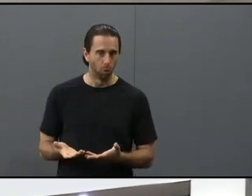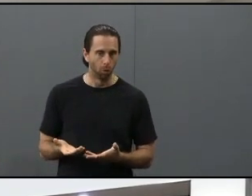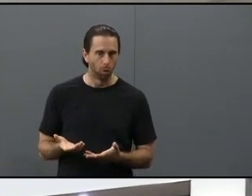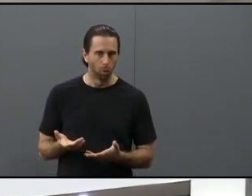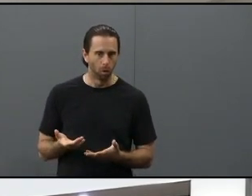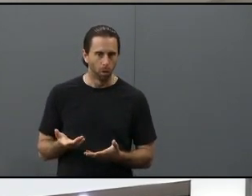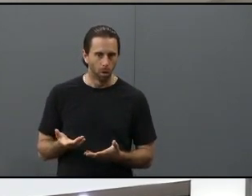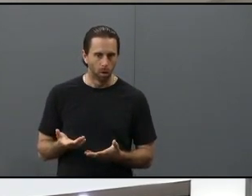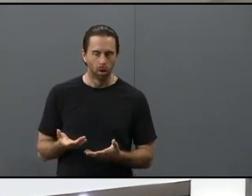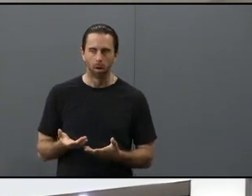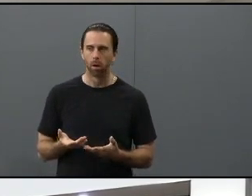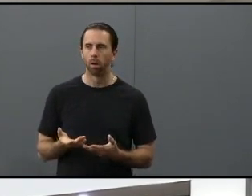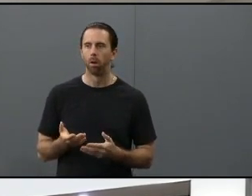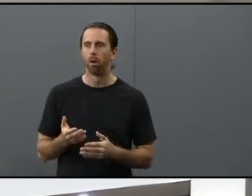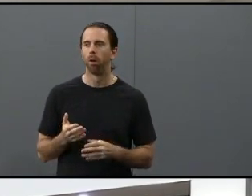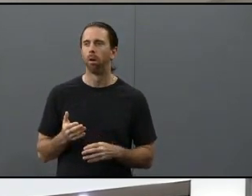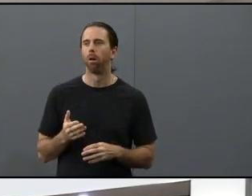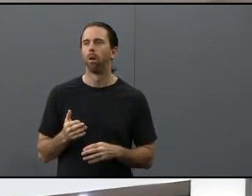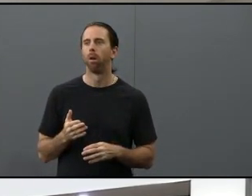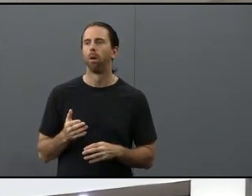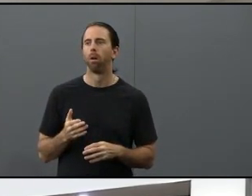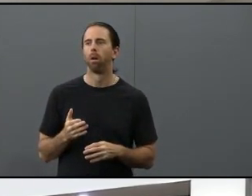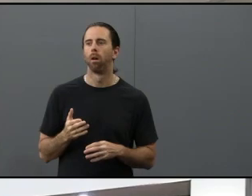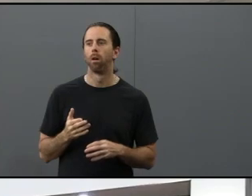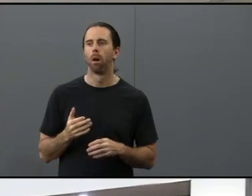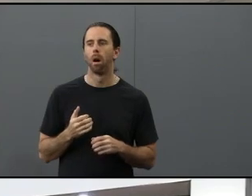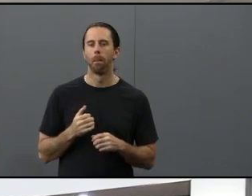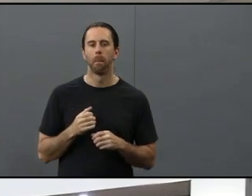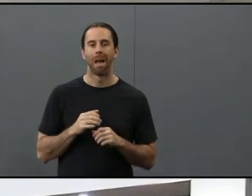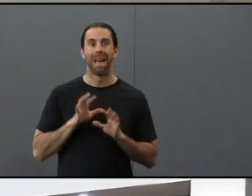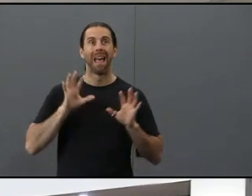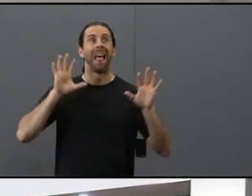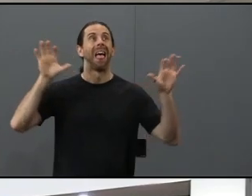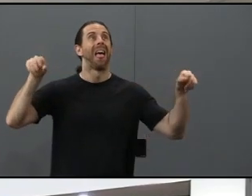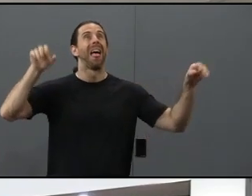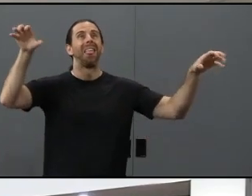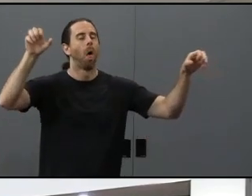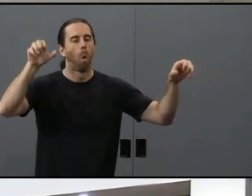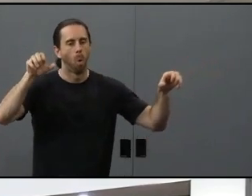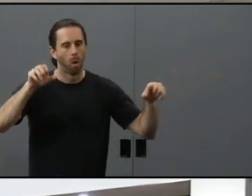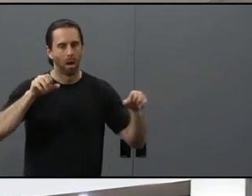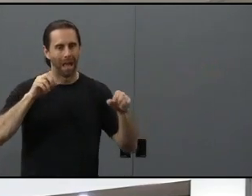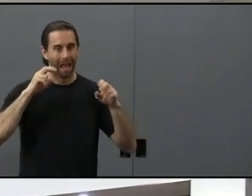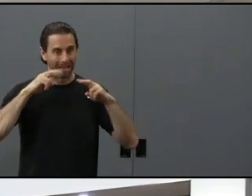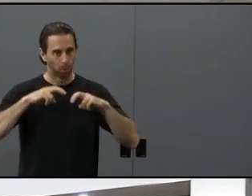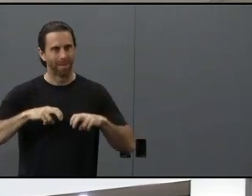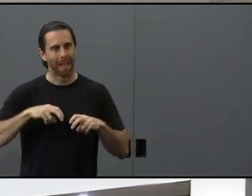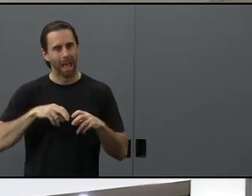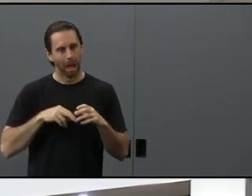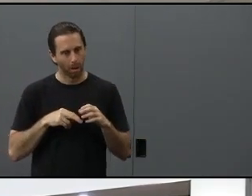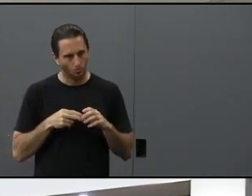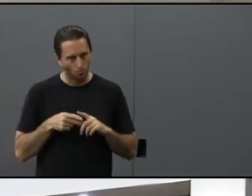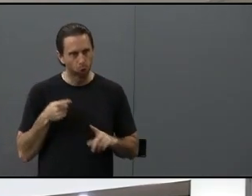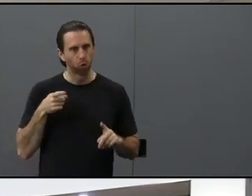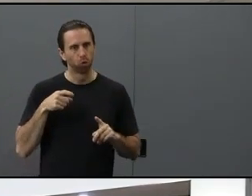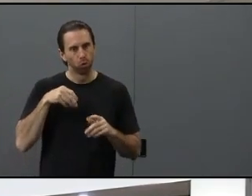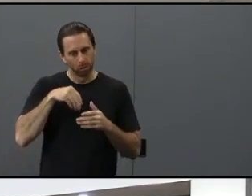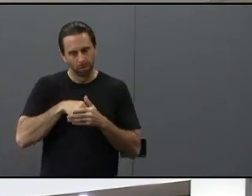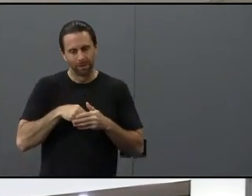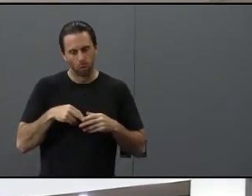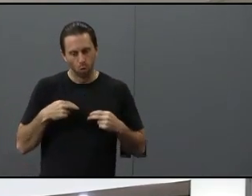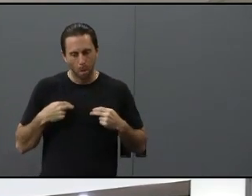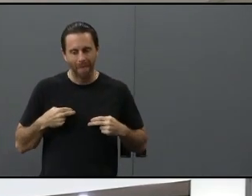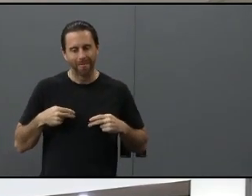de de d'exploser c'est plutôt de de ramener puis de d'exploiter nos sources tant les ressources